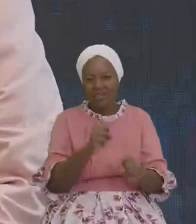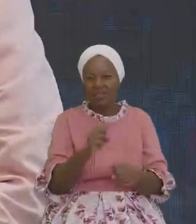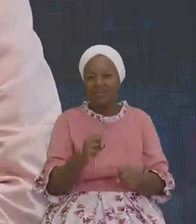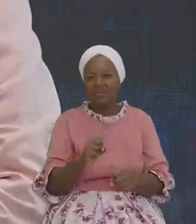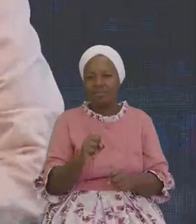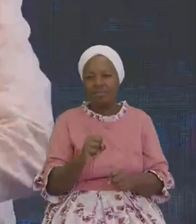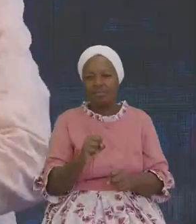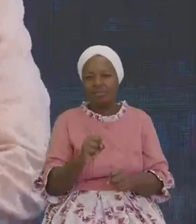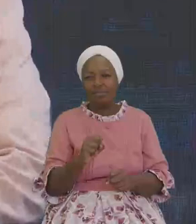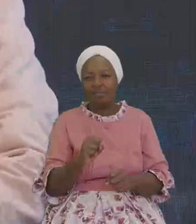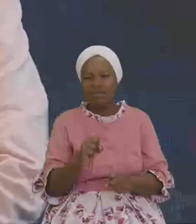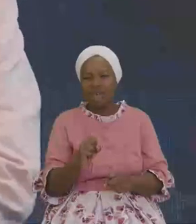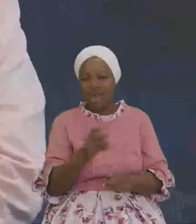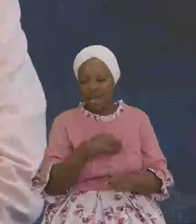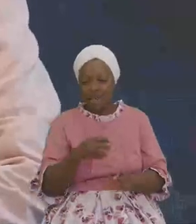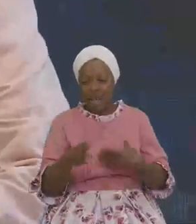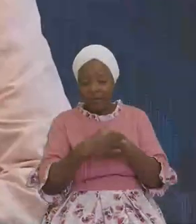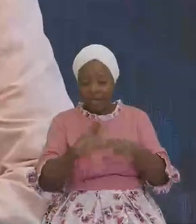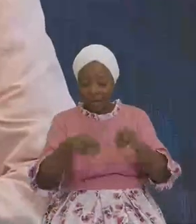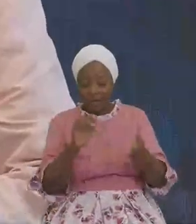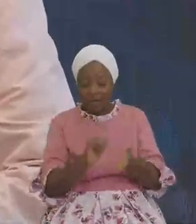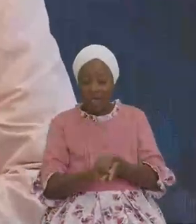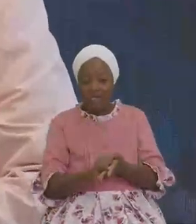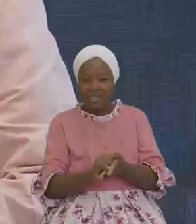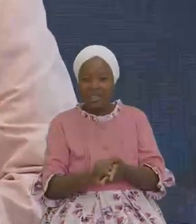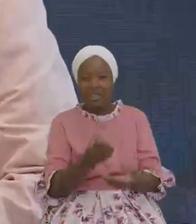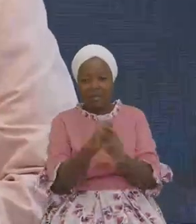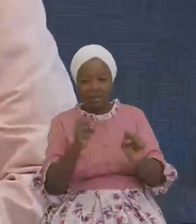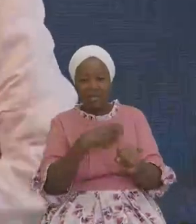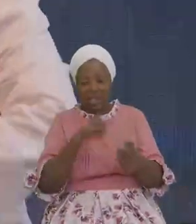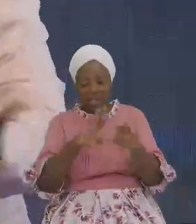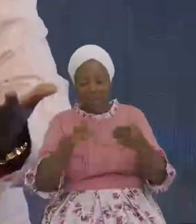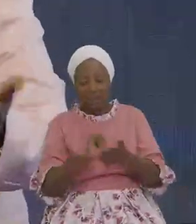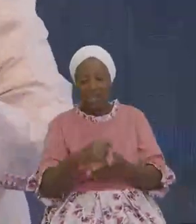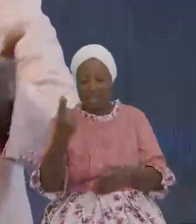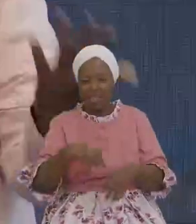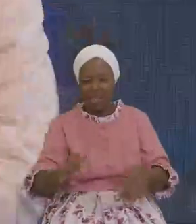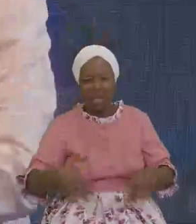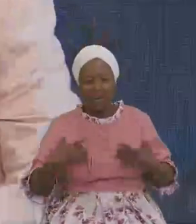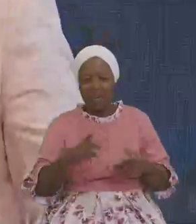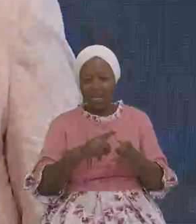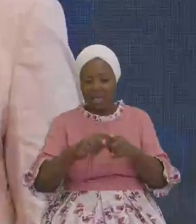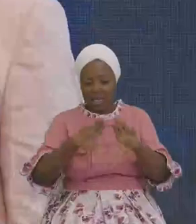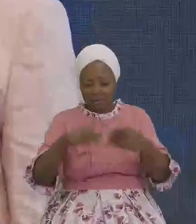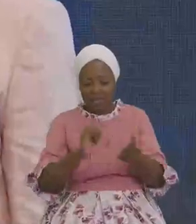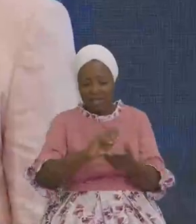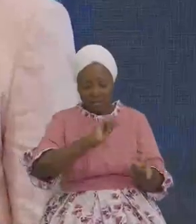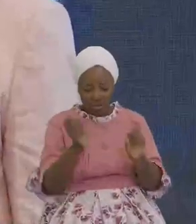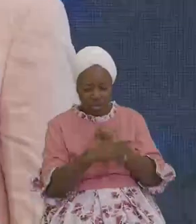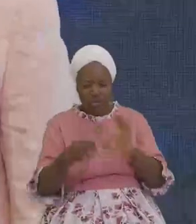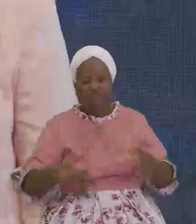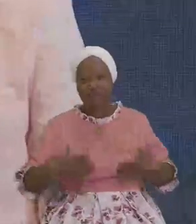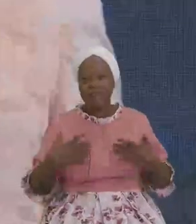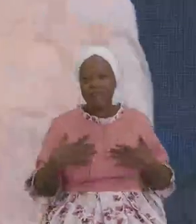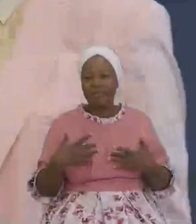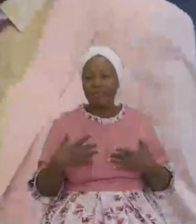t'avoir donné ce salut initial, et qu'il te donne cette vie éternelle, et